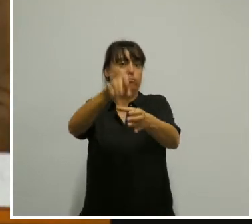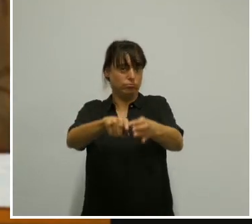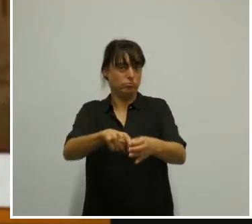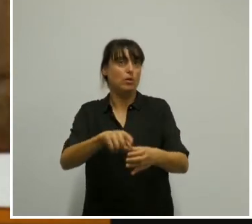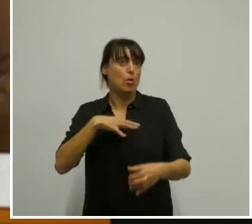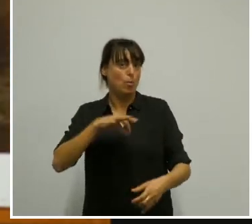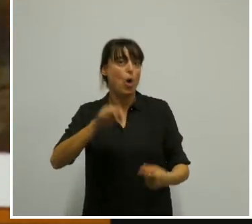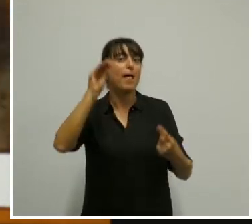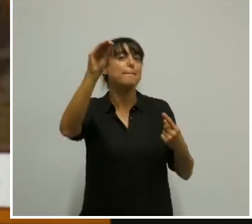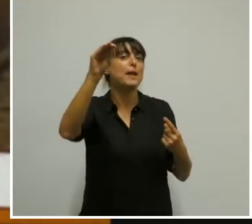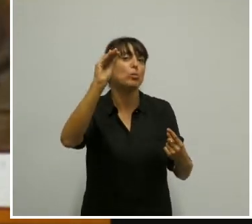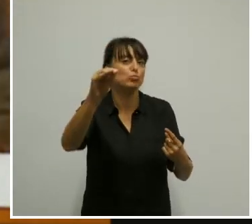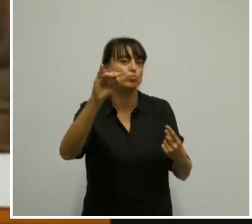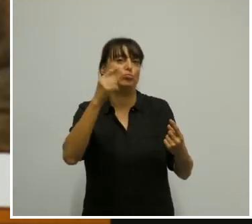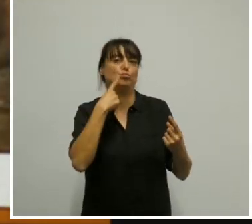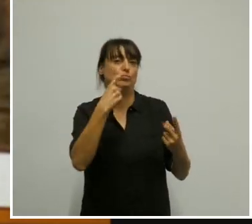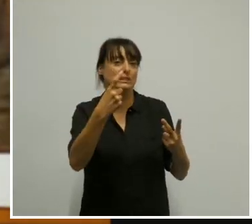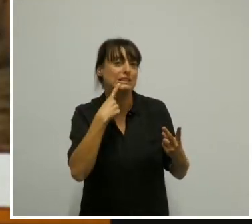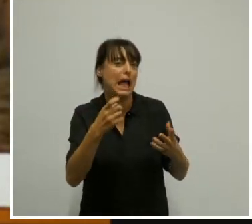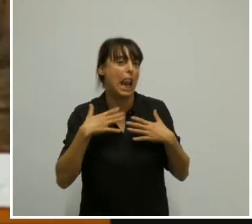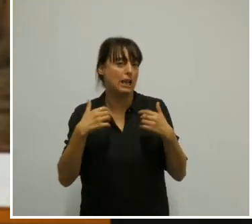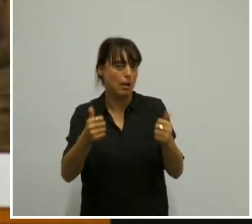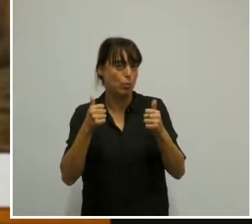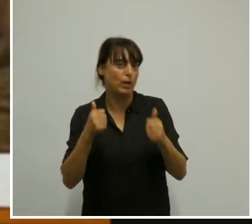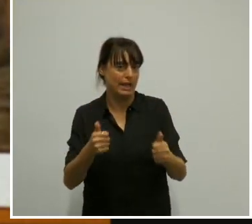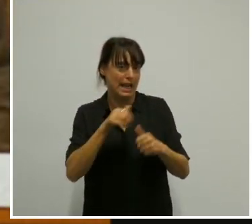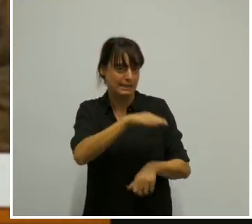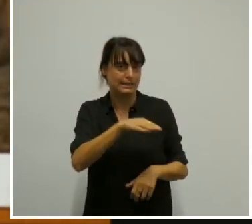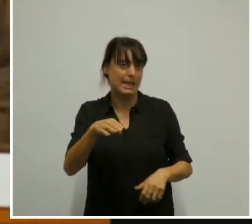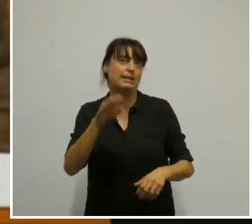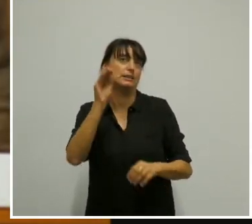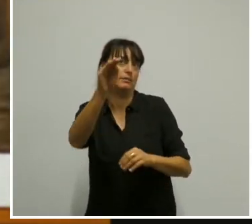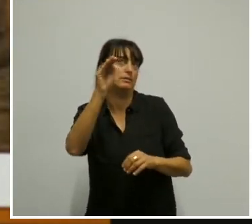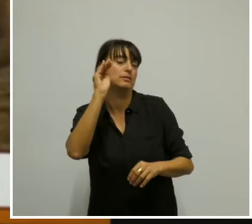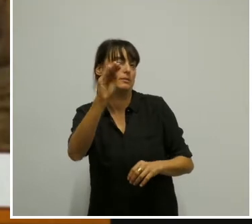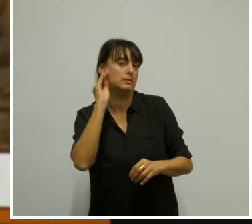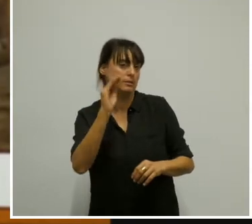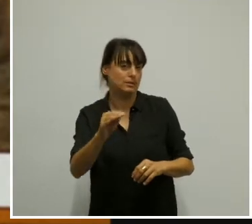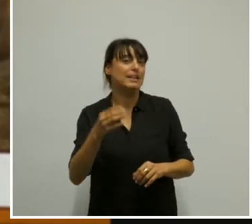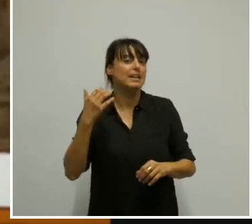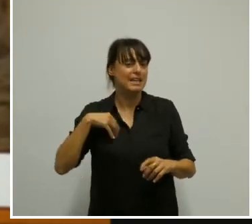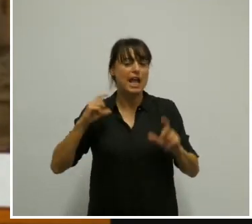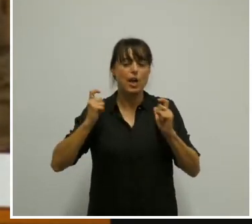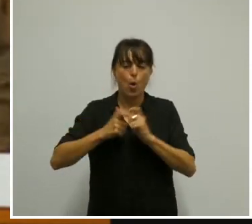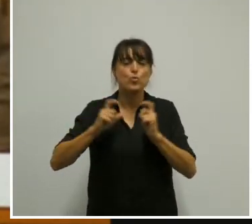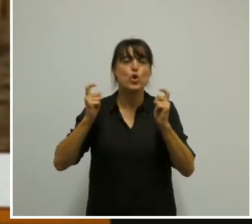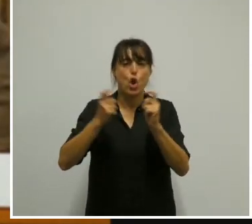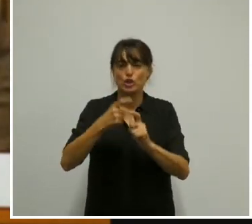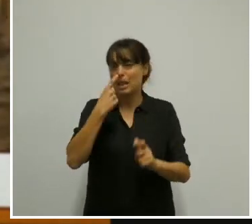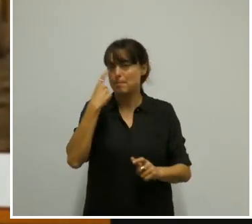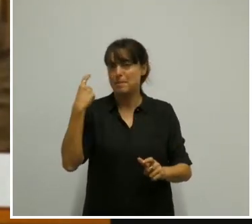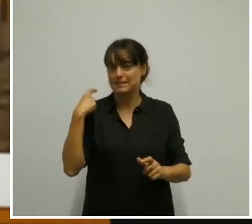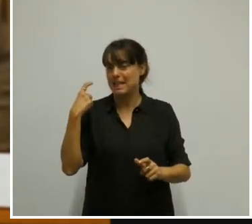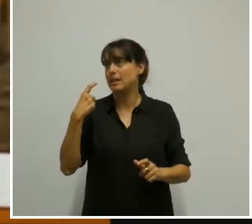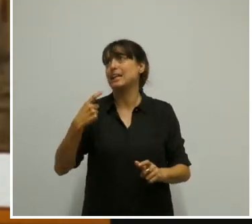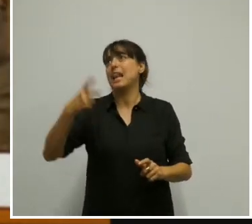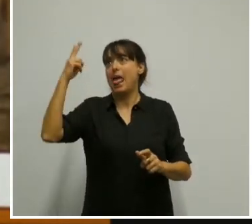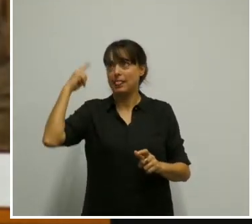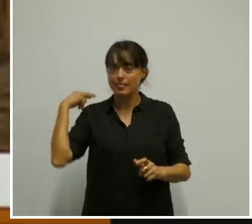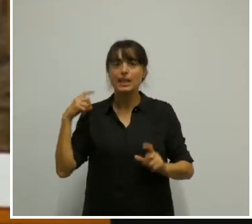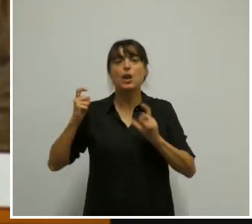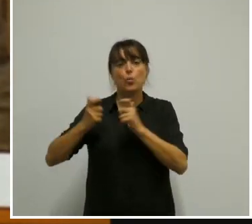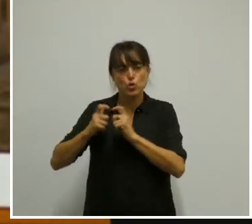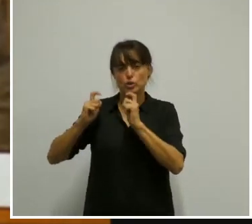preguntar el que considerin. I ja hem estat fent diverses reunions durant tot l'any passat i l'anterior vam estar